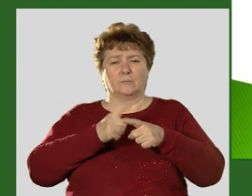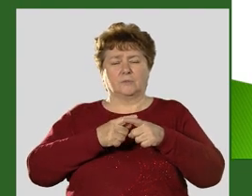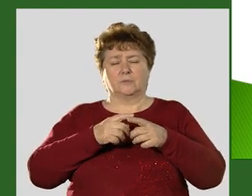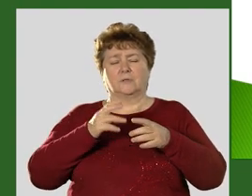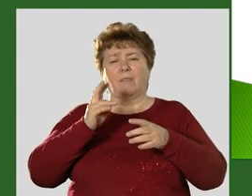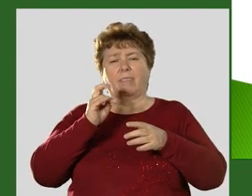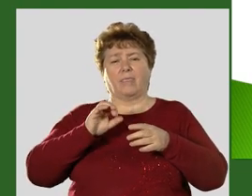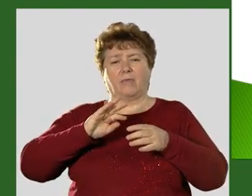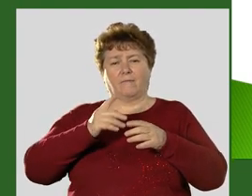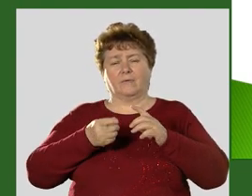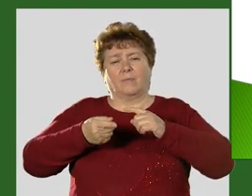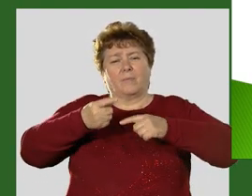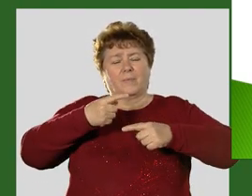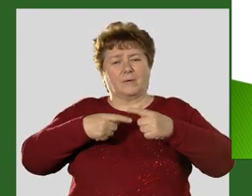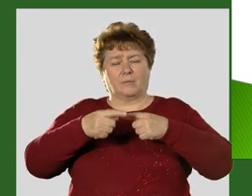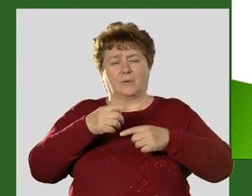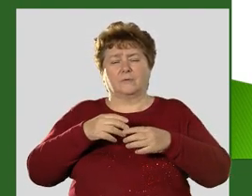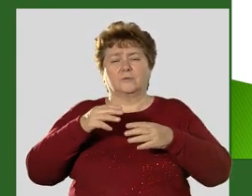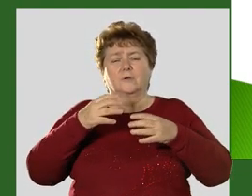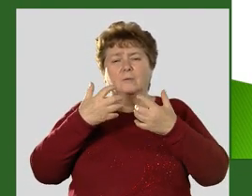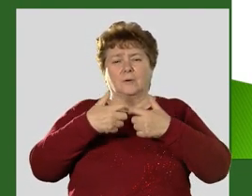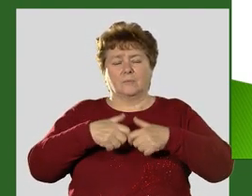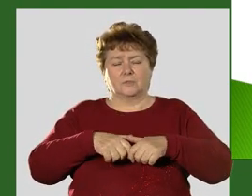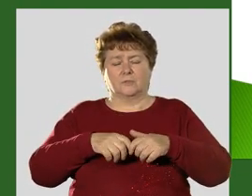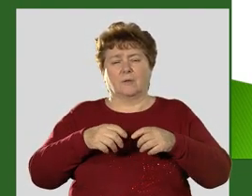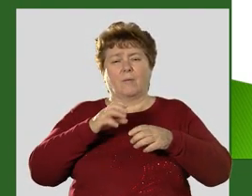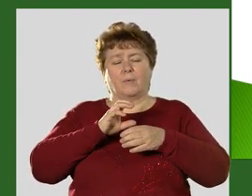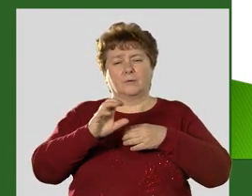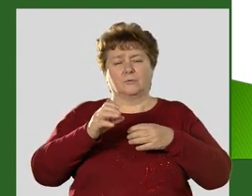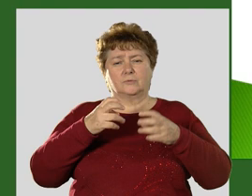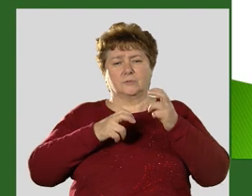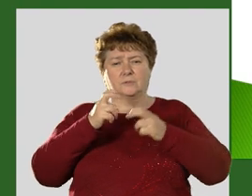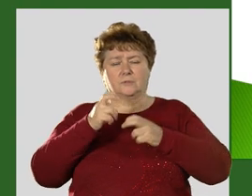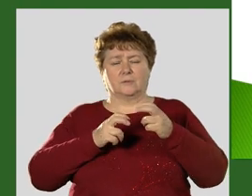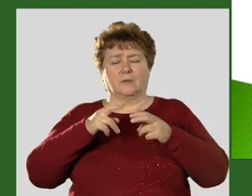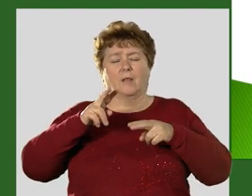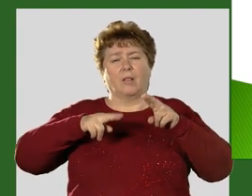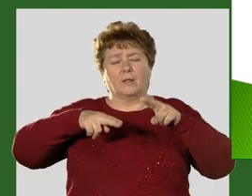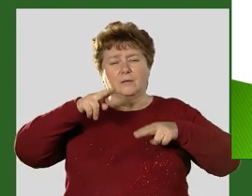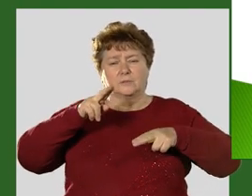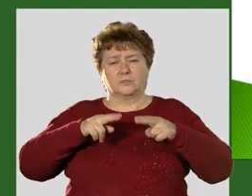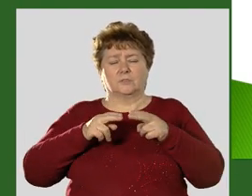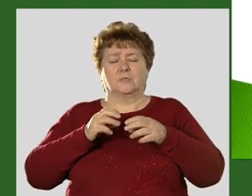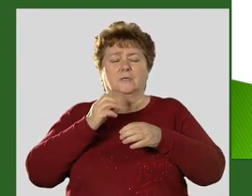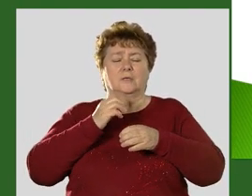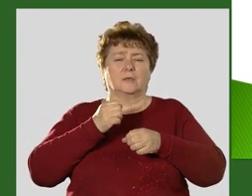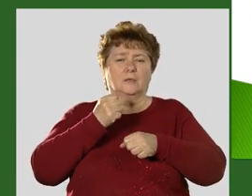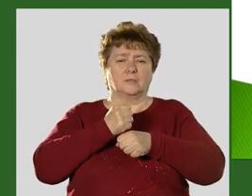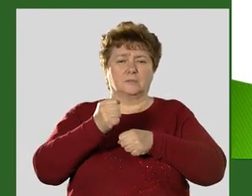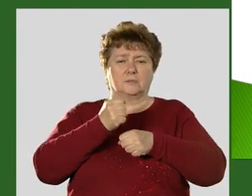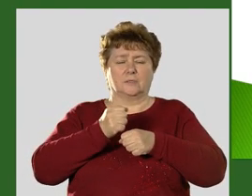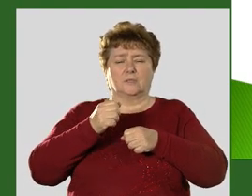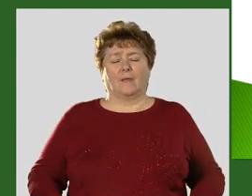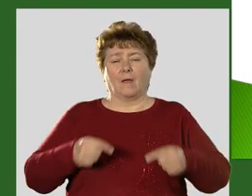и нефтеперерабатывающая промышленность. Продукция завода – лакокрасочные изделия и строительные